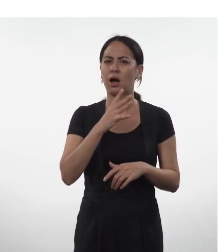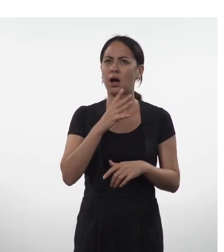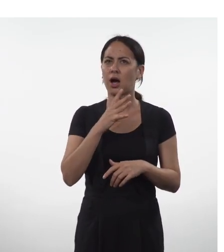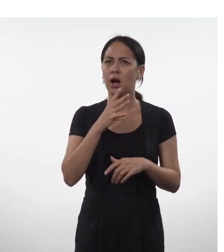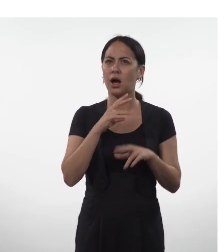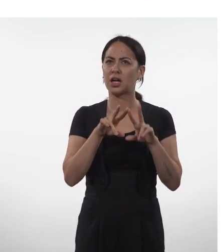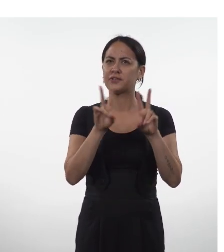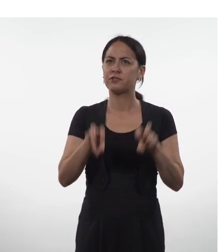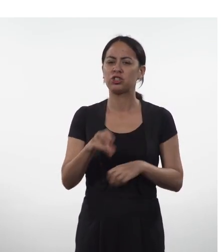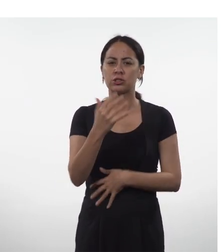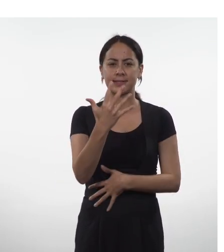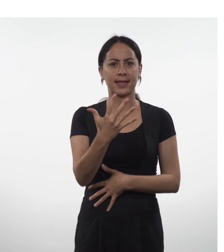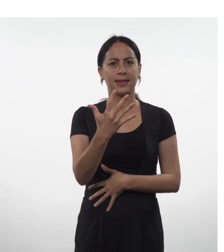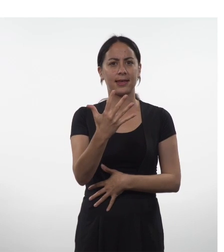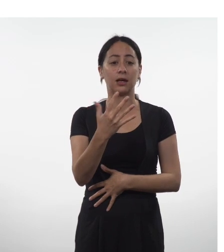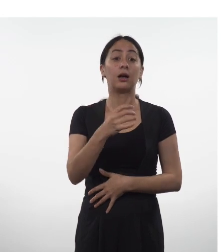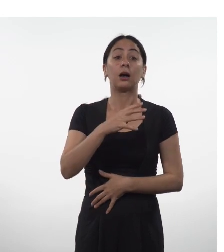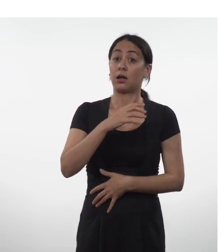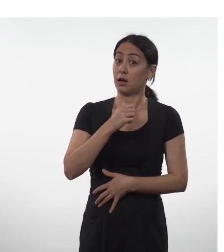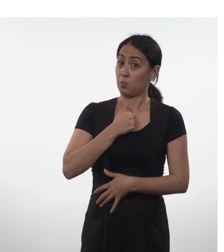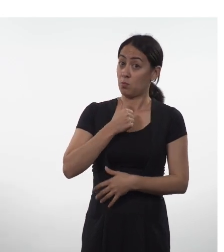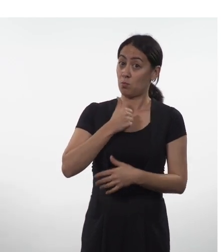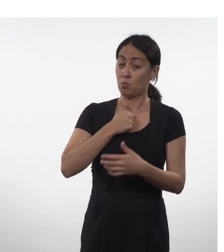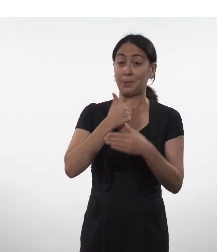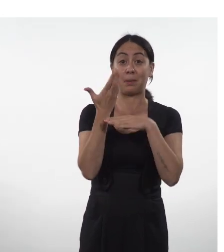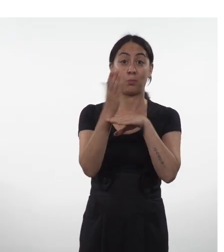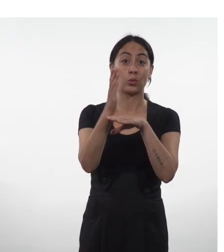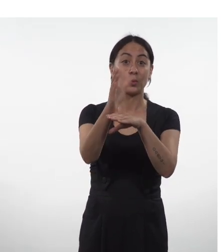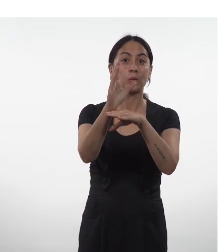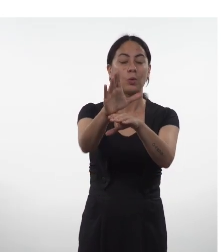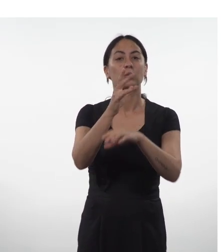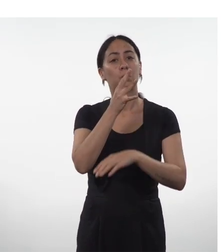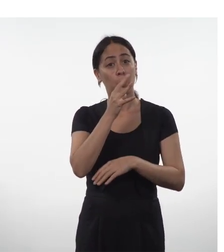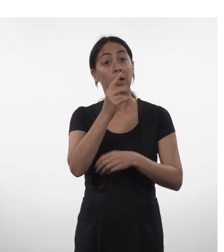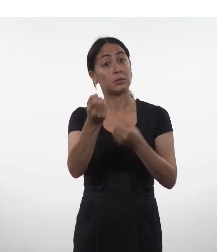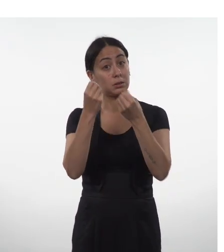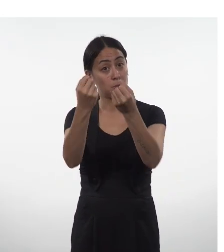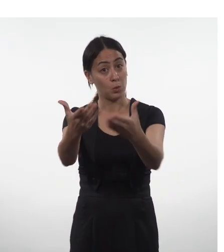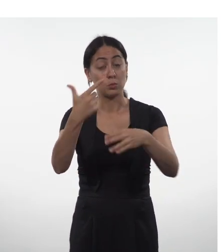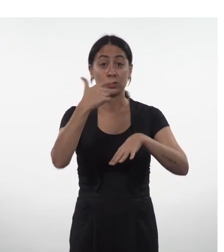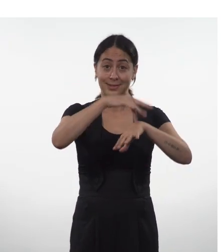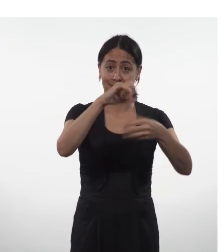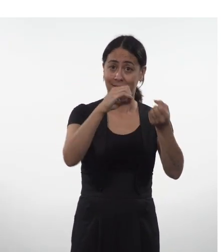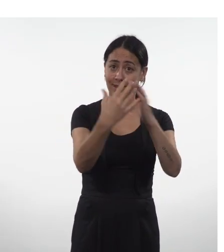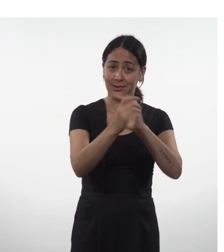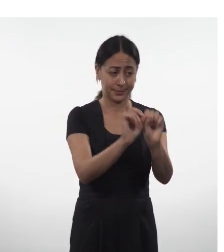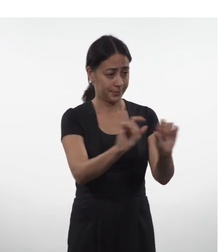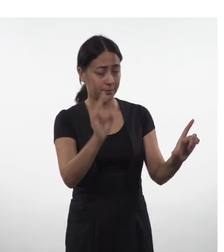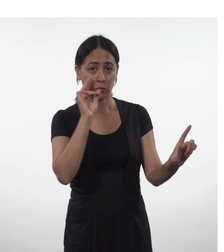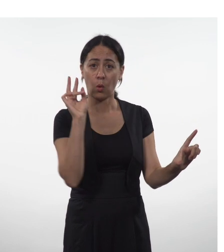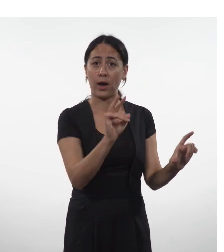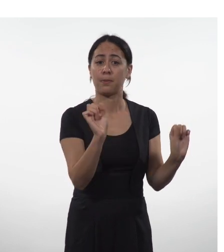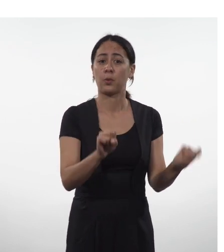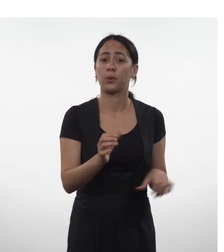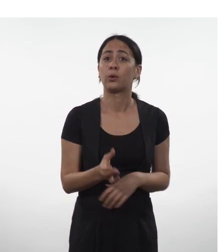vous pouvez aller consulter, que je n'ai pas eu le temps de toutes citer, toutes vous montrer, mais je vous invite à aller voir sur le site HandiConnect, puisque nous